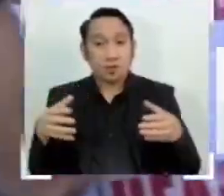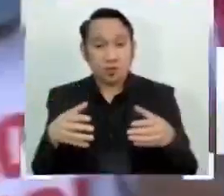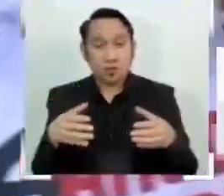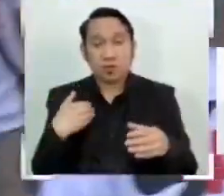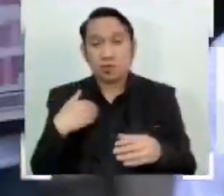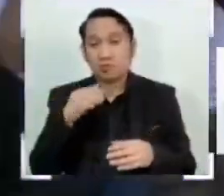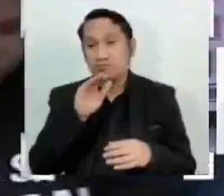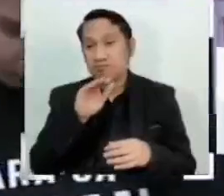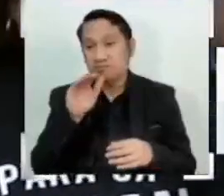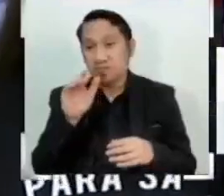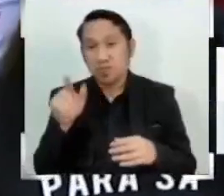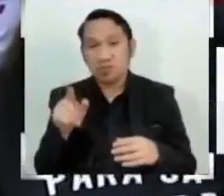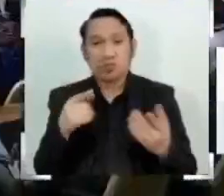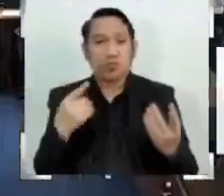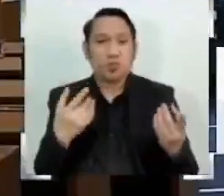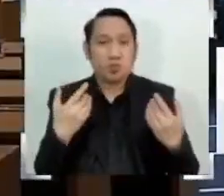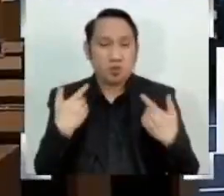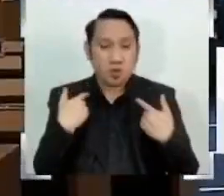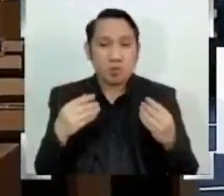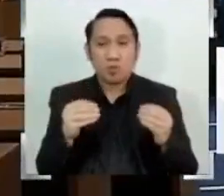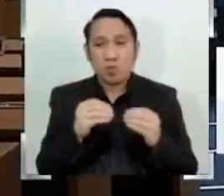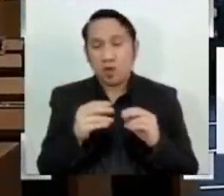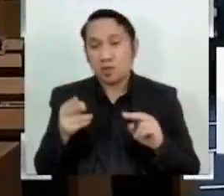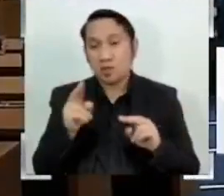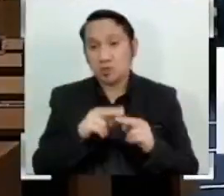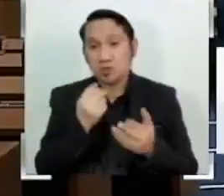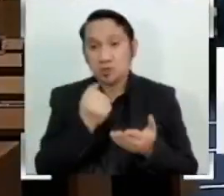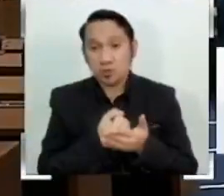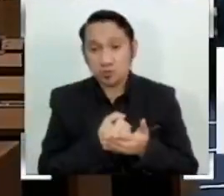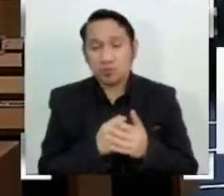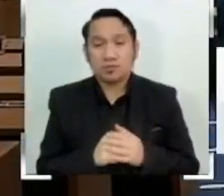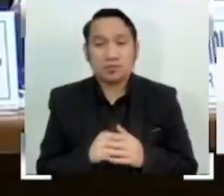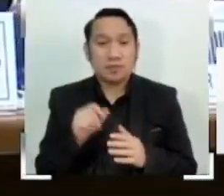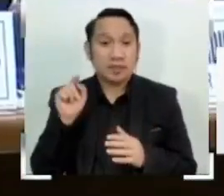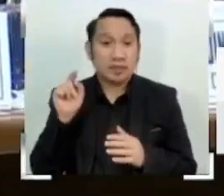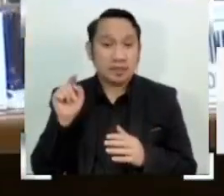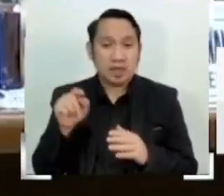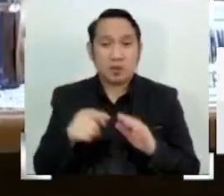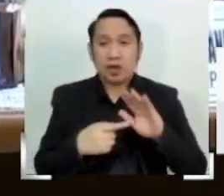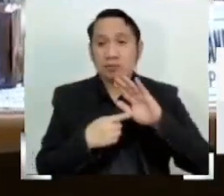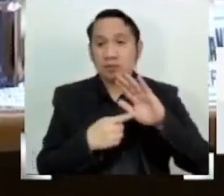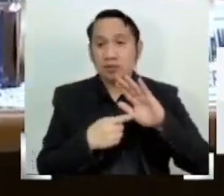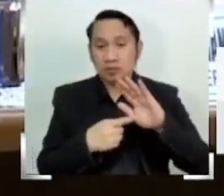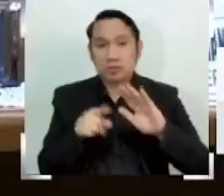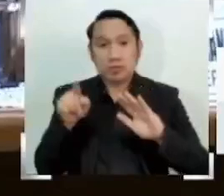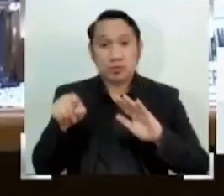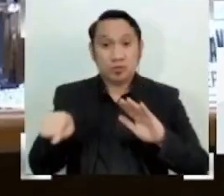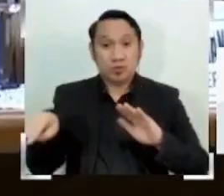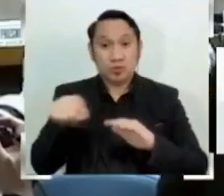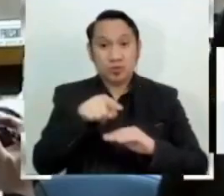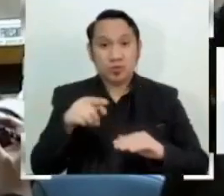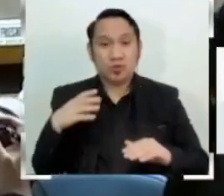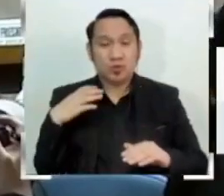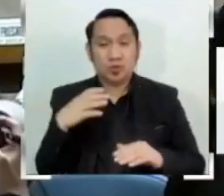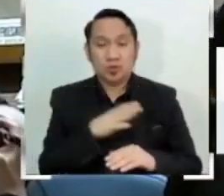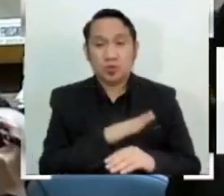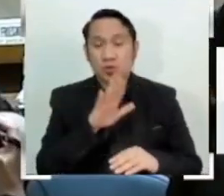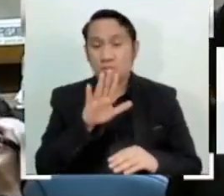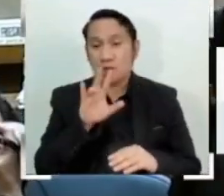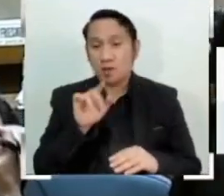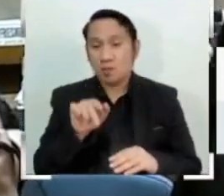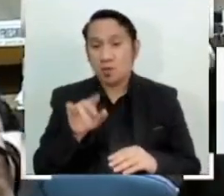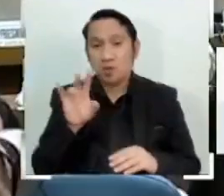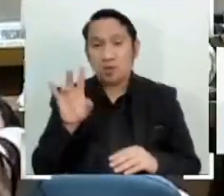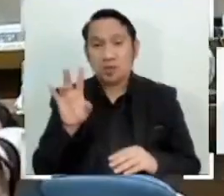Sinabayan ng kilos protesta ng ilang grupo ang pagsisimula ng deliberasyon ng Kamara sa panukalang 5.768 trillion peso